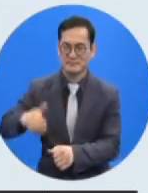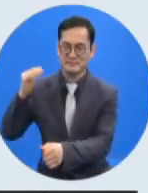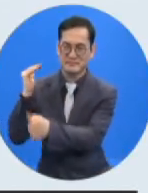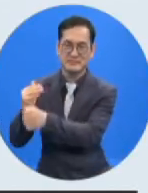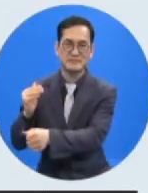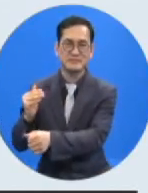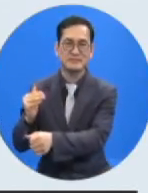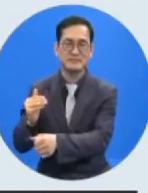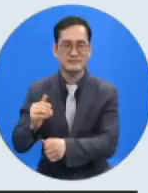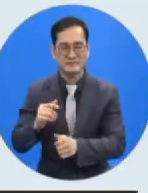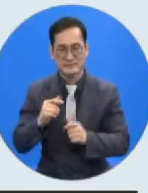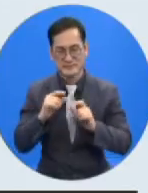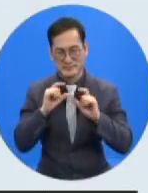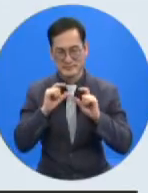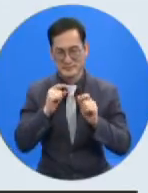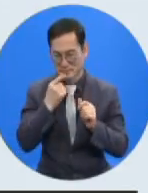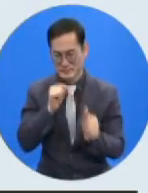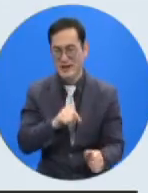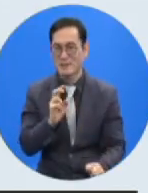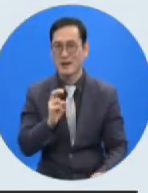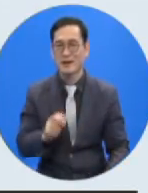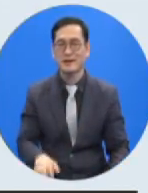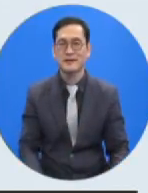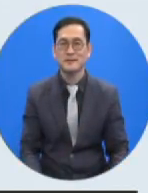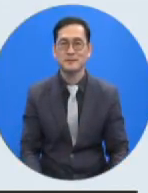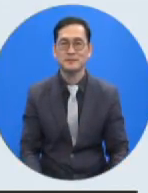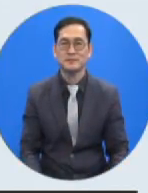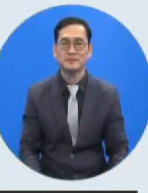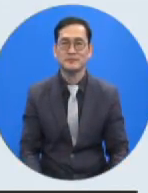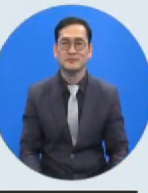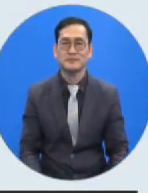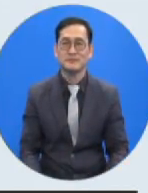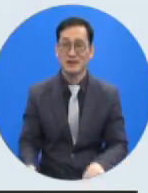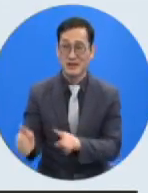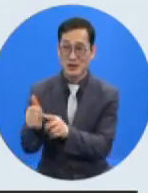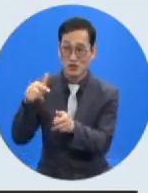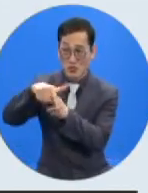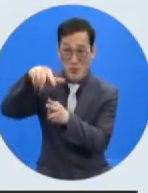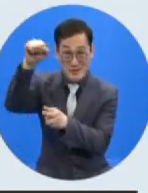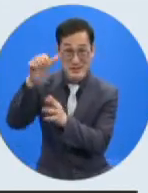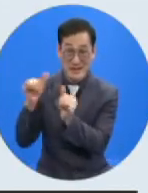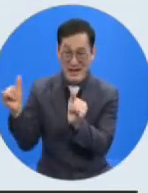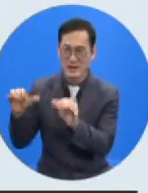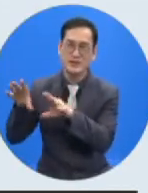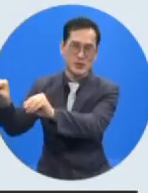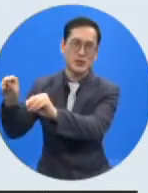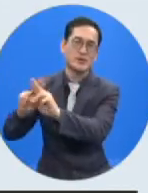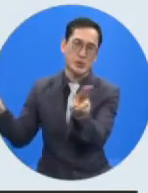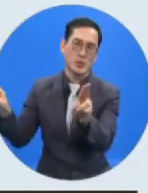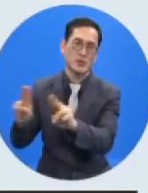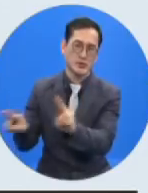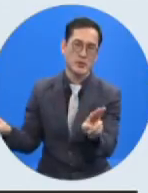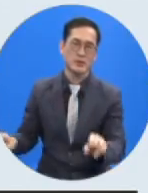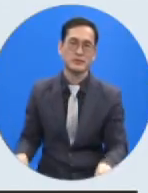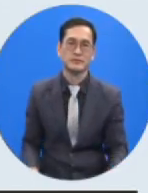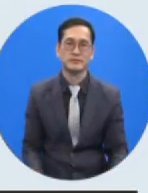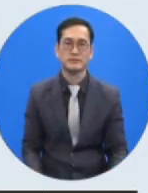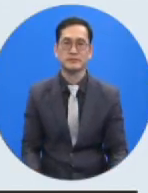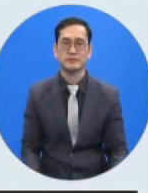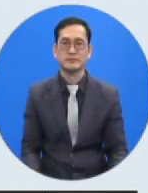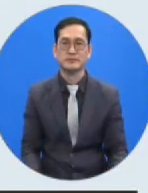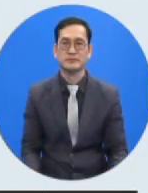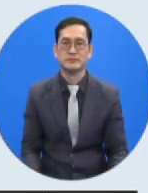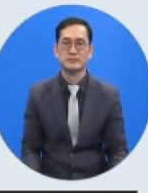아웃시켜라고 하지 않았을까. 미래통합당 이딴 막말 논란. 김대호 후보를 아예 후보에서 제명키로 했어요. 당에서 제명되면 후보 등록